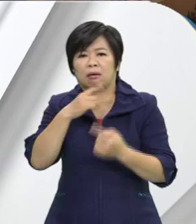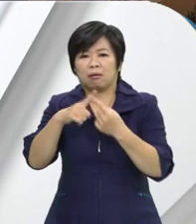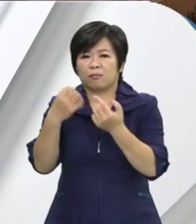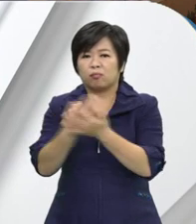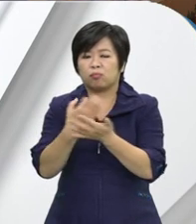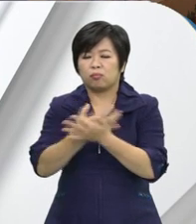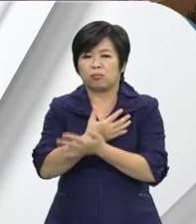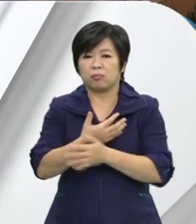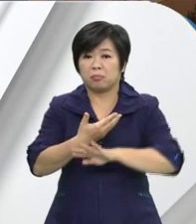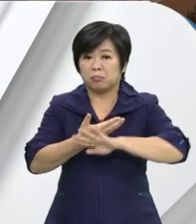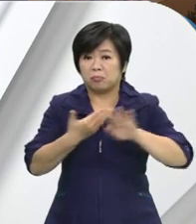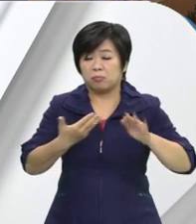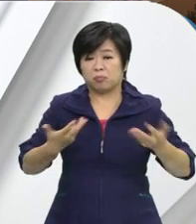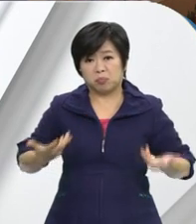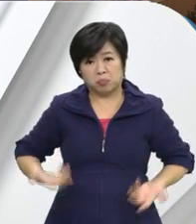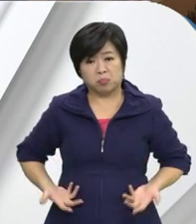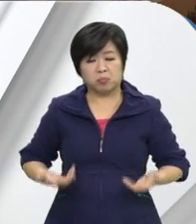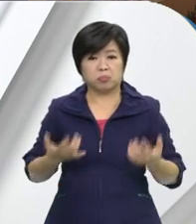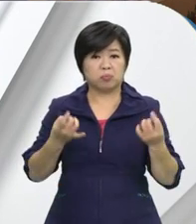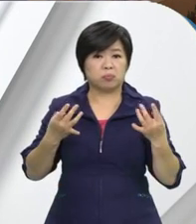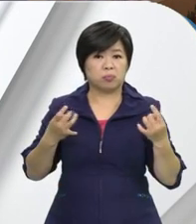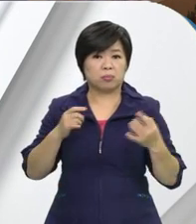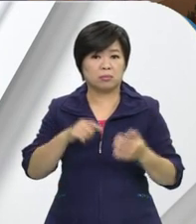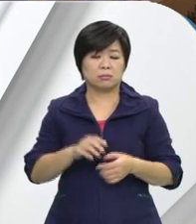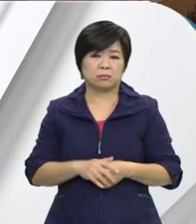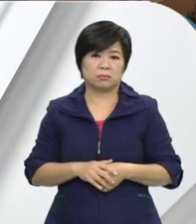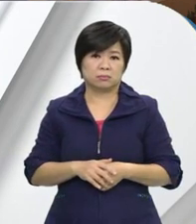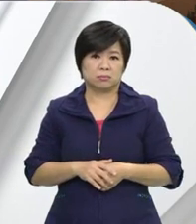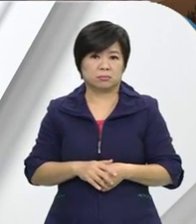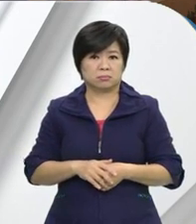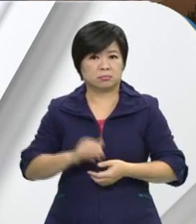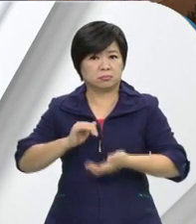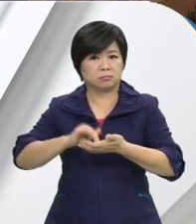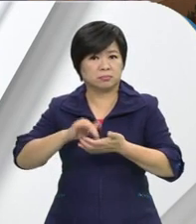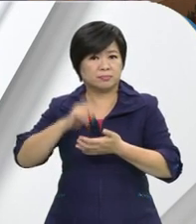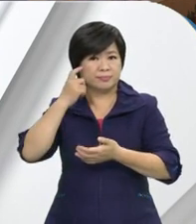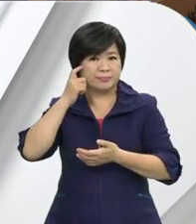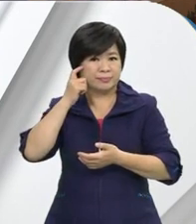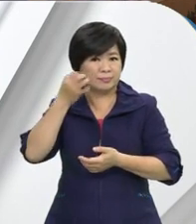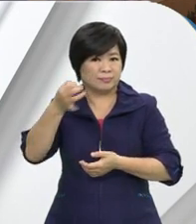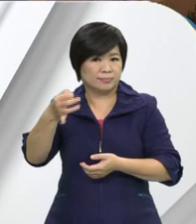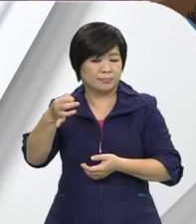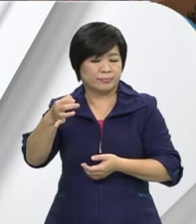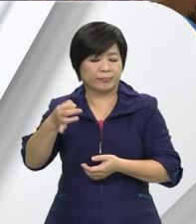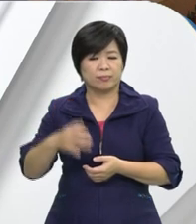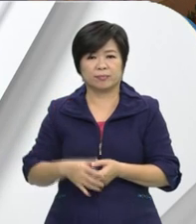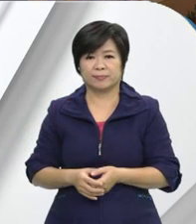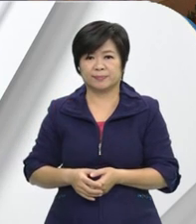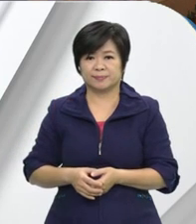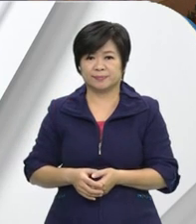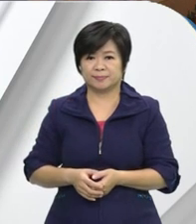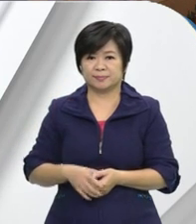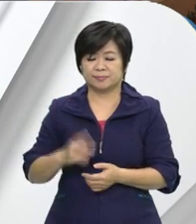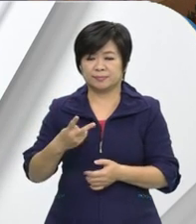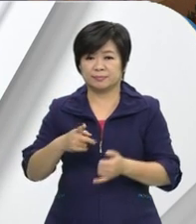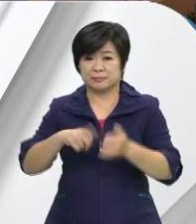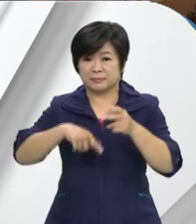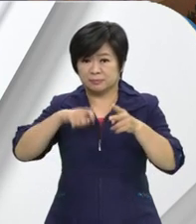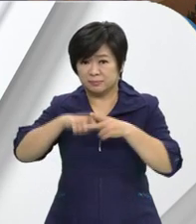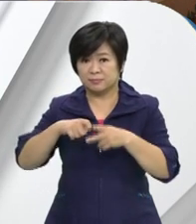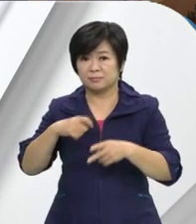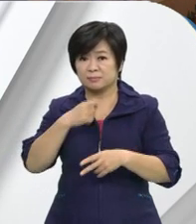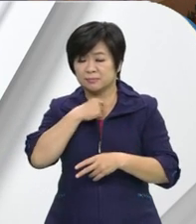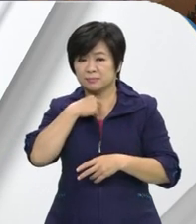在农闲的时候，他并不是会以金钱或者是说的一个打工的一个模